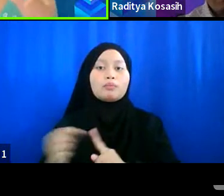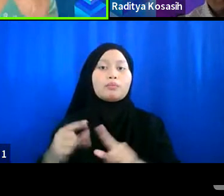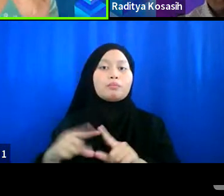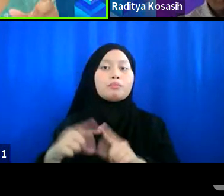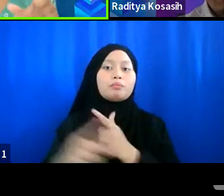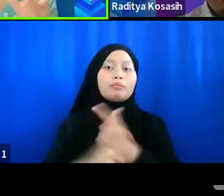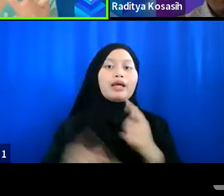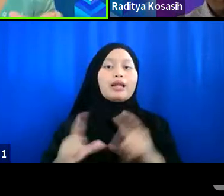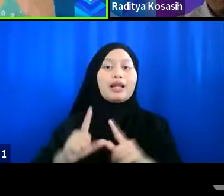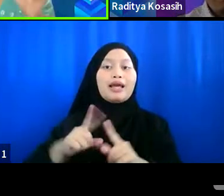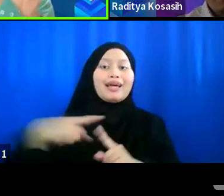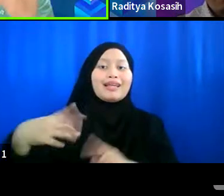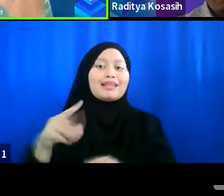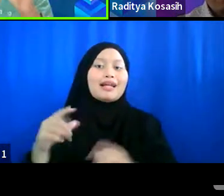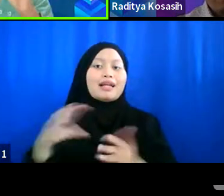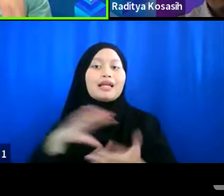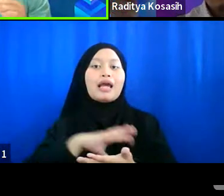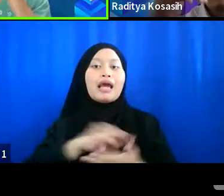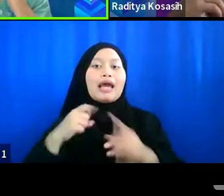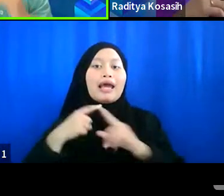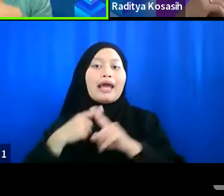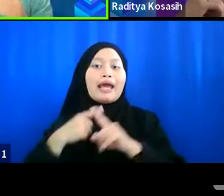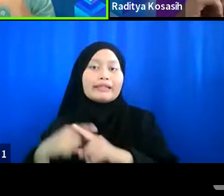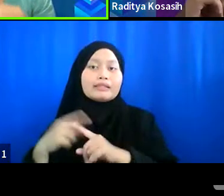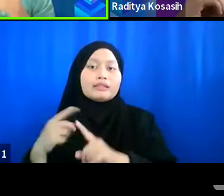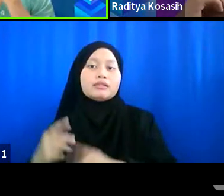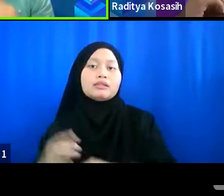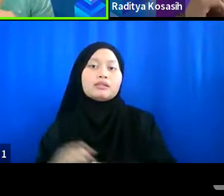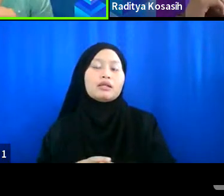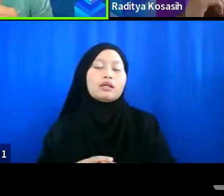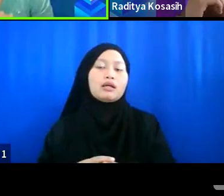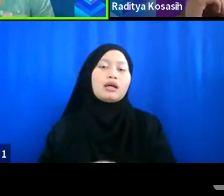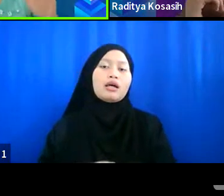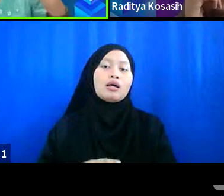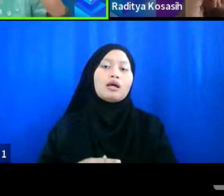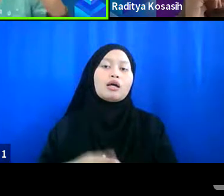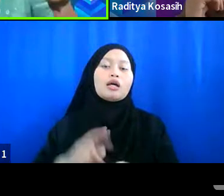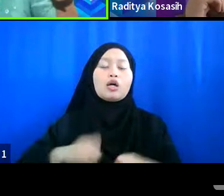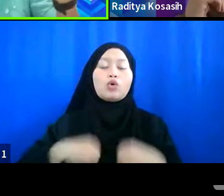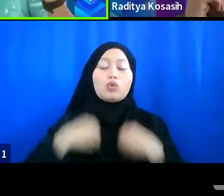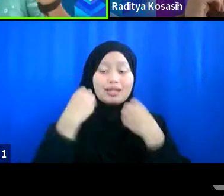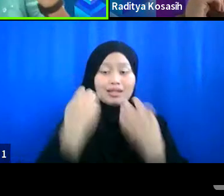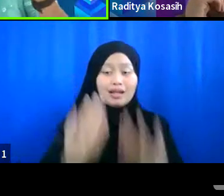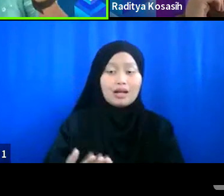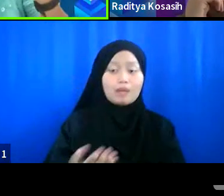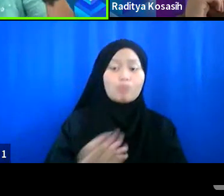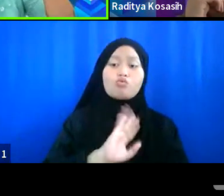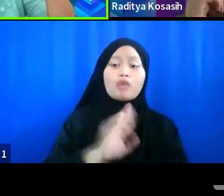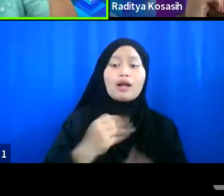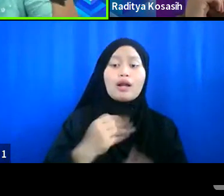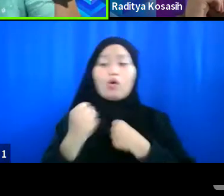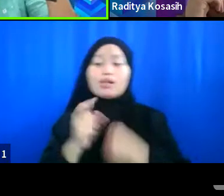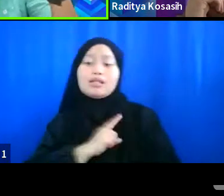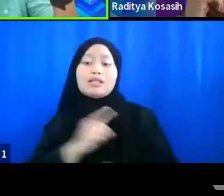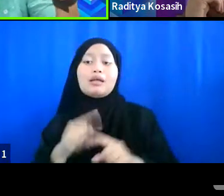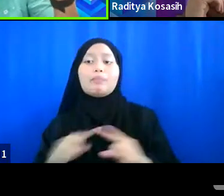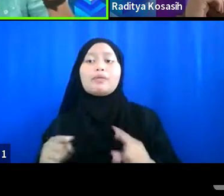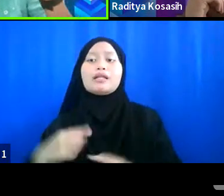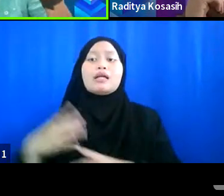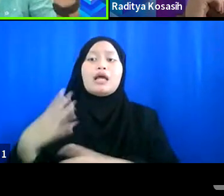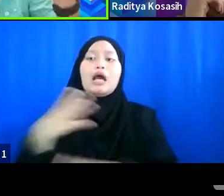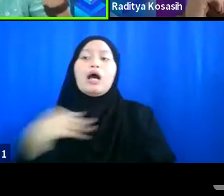dan konsumen mendapatkan kerugian tagihan yang bukan mereka lakukan jadi akun pelet er konsumen yang diretas